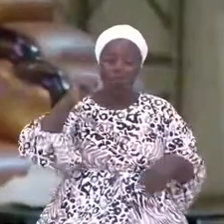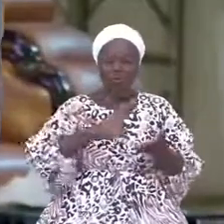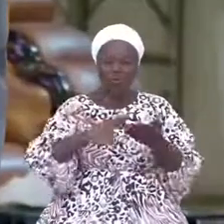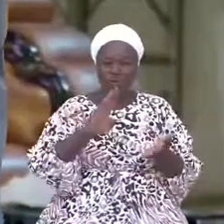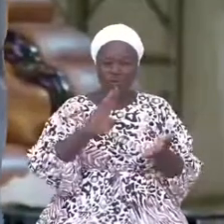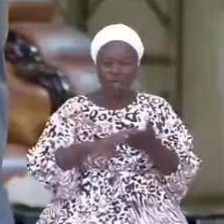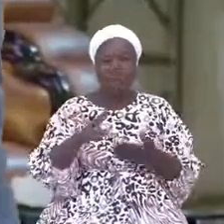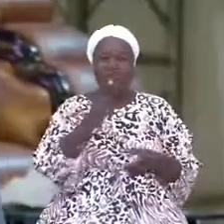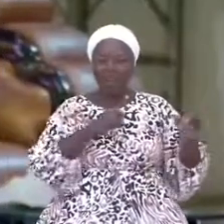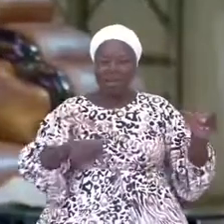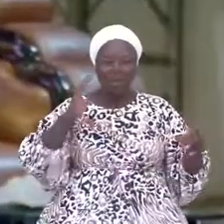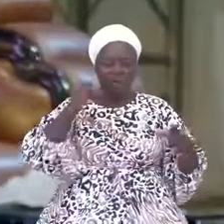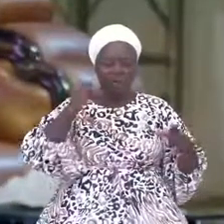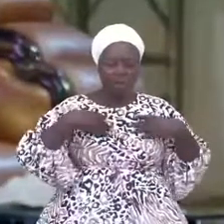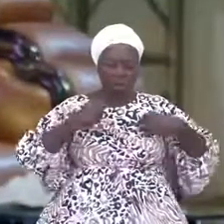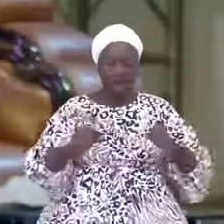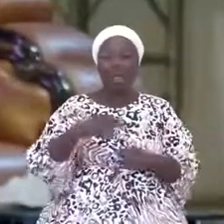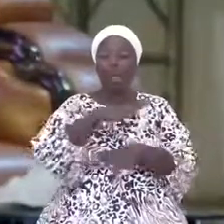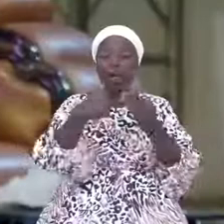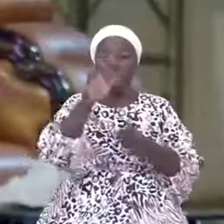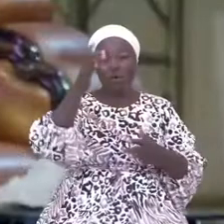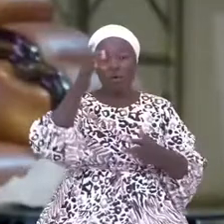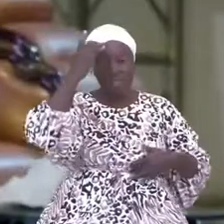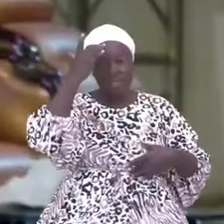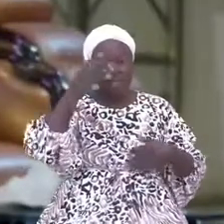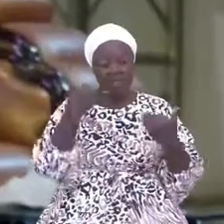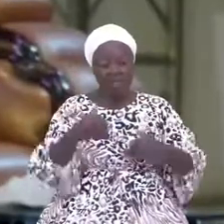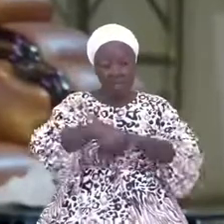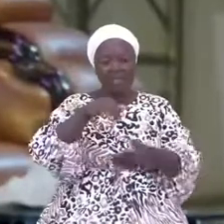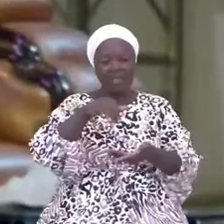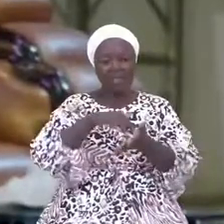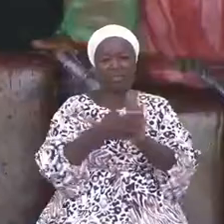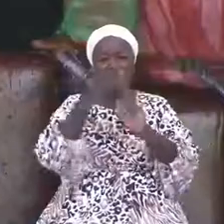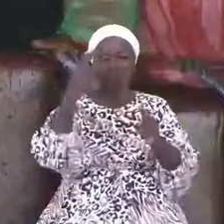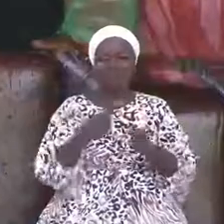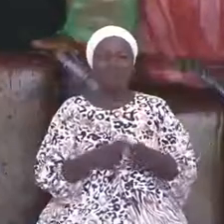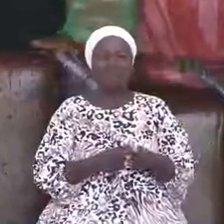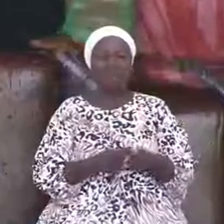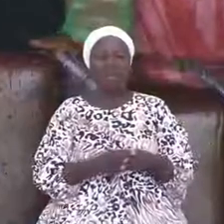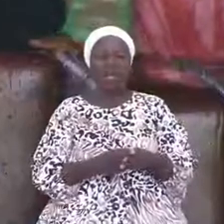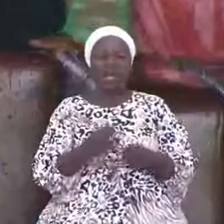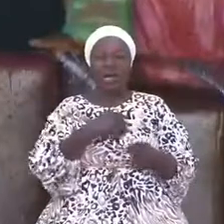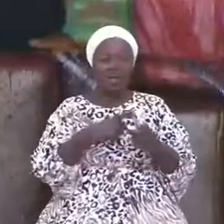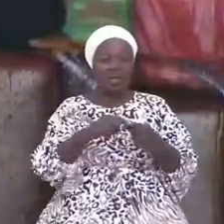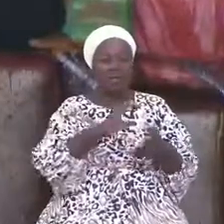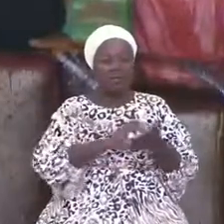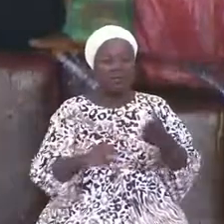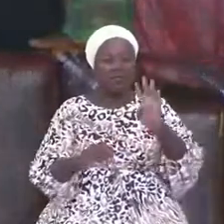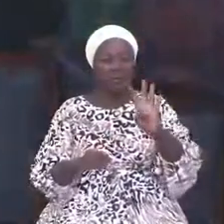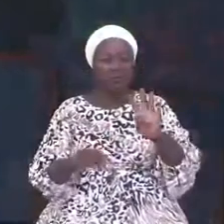maladies. Le Seigneur va pardonner, le Seigneur va guérir toutes tes maladies au nom